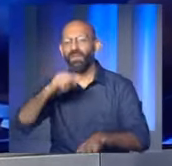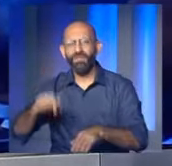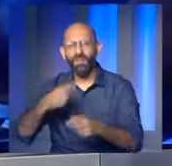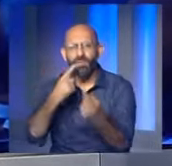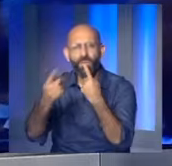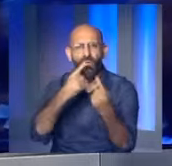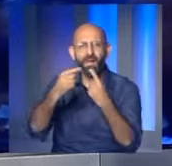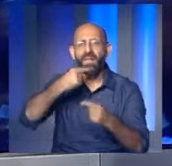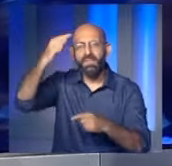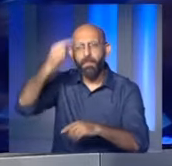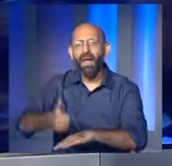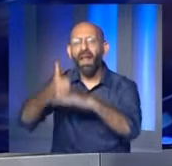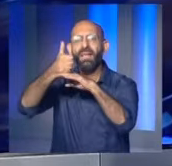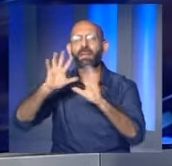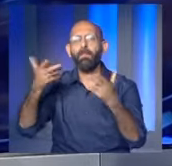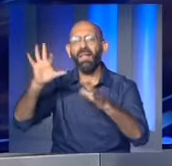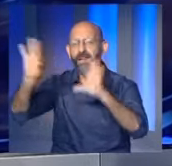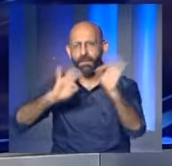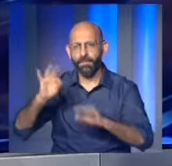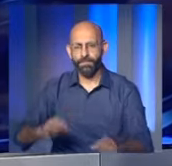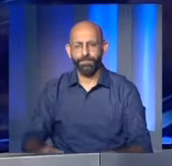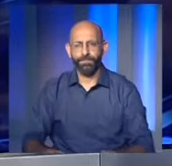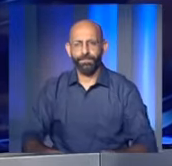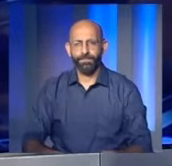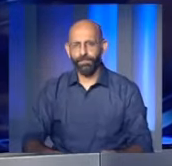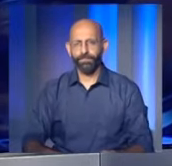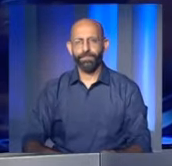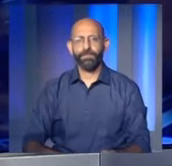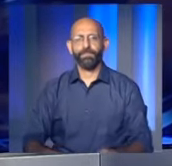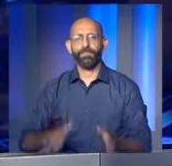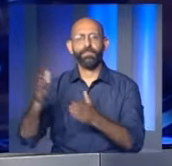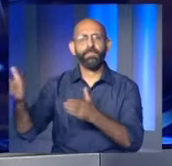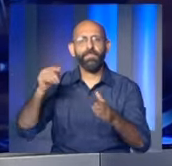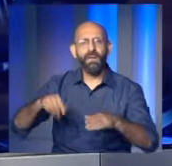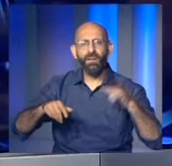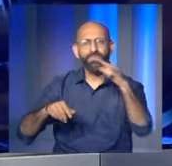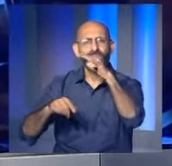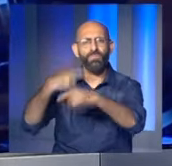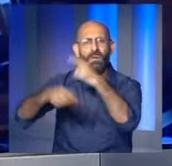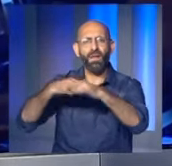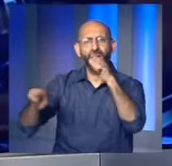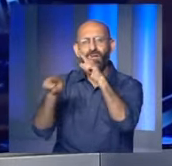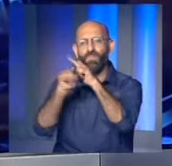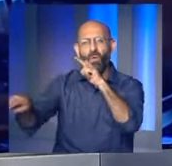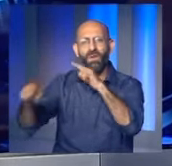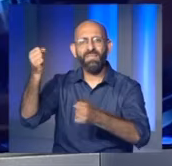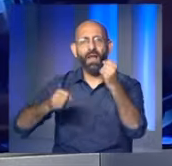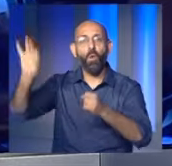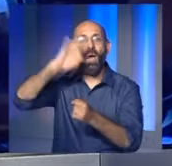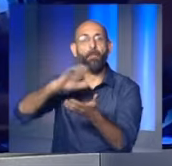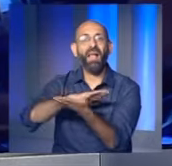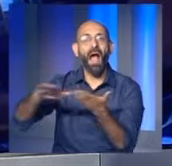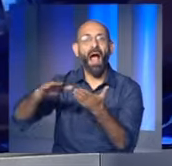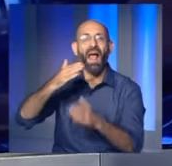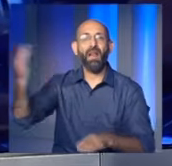مع مختلف القوى مبتعدا عن التسميات. أما البداية: من غارة من مسيرة معادية استهدفت سيارة في البقاع